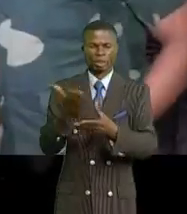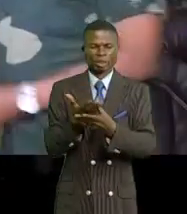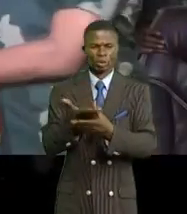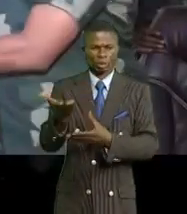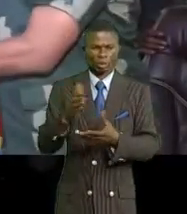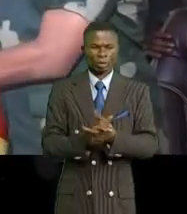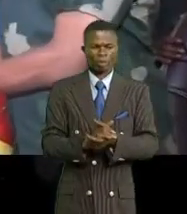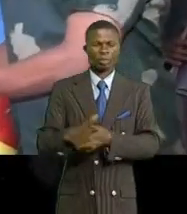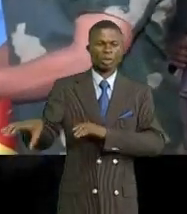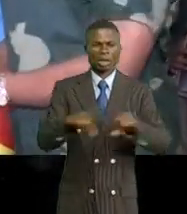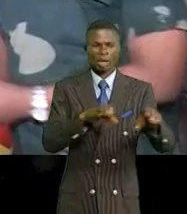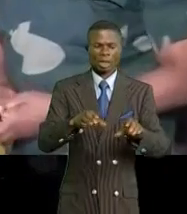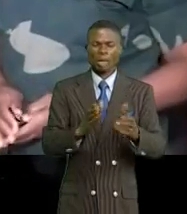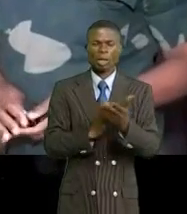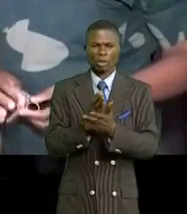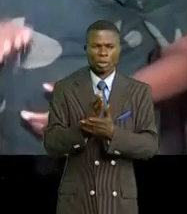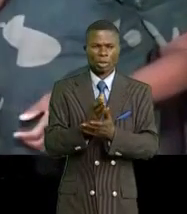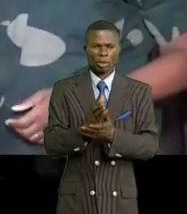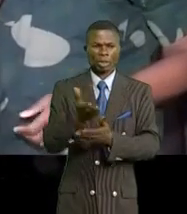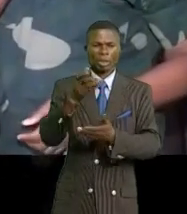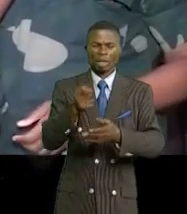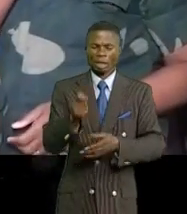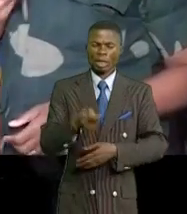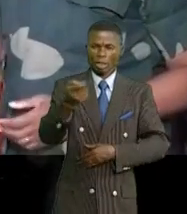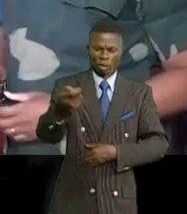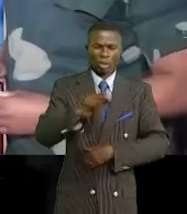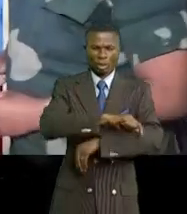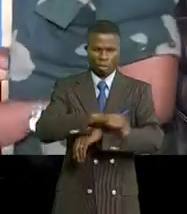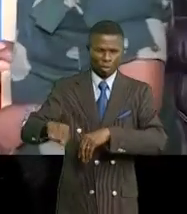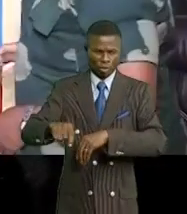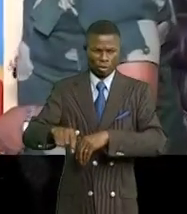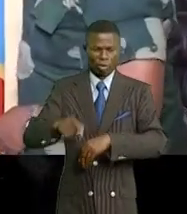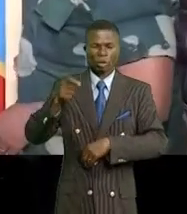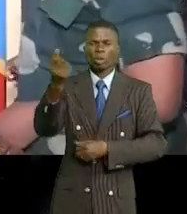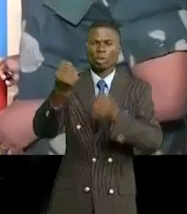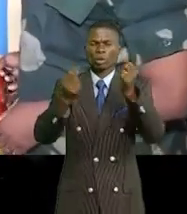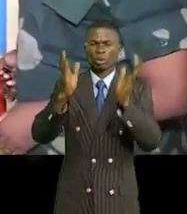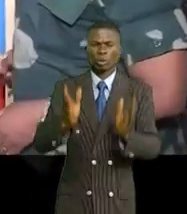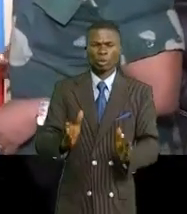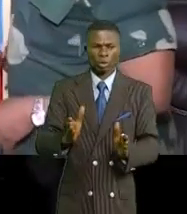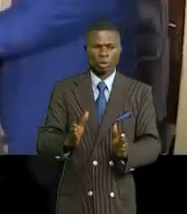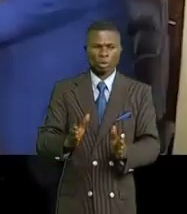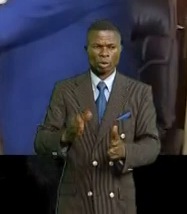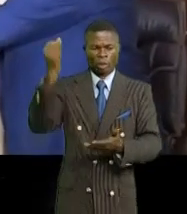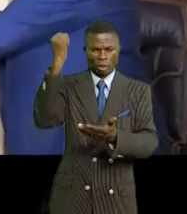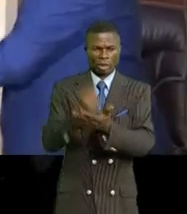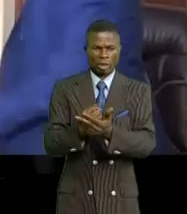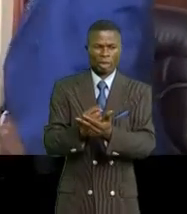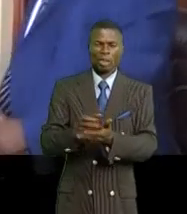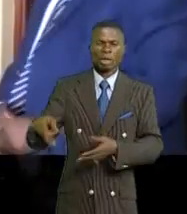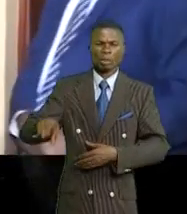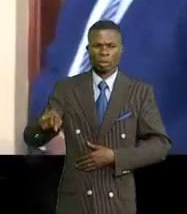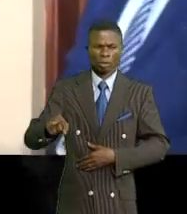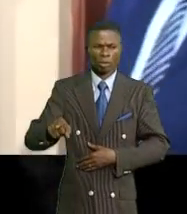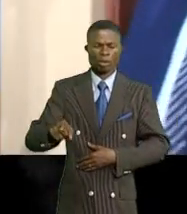Une cérémonie ponctuée également par la remise des clés des bureaux du charroi automobile et du sceau officiel de la province. Les